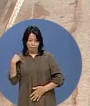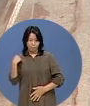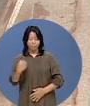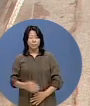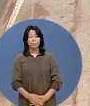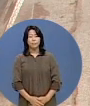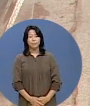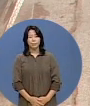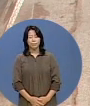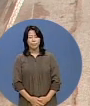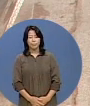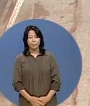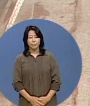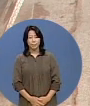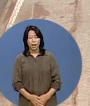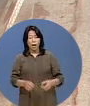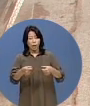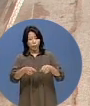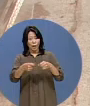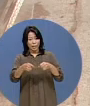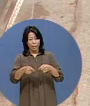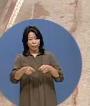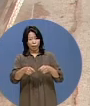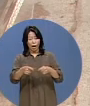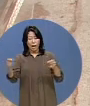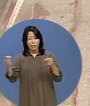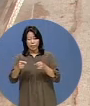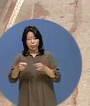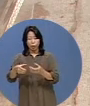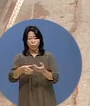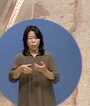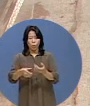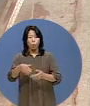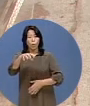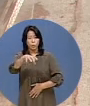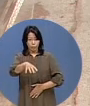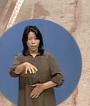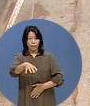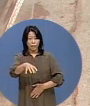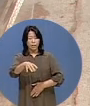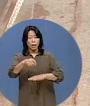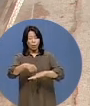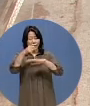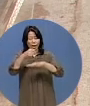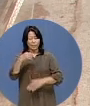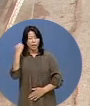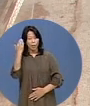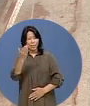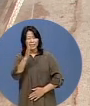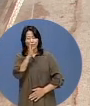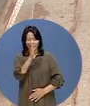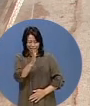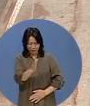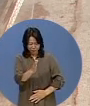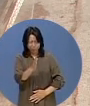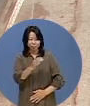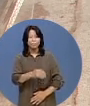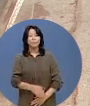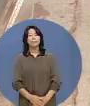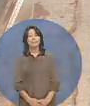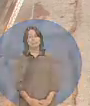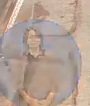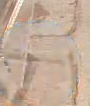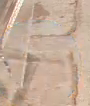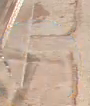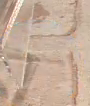ます。詳しくは最寄りの消防本部または消防署へお気軽にご相談ください。